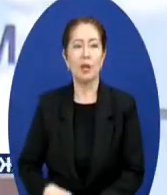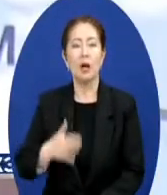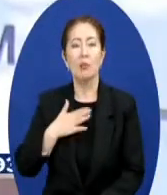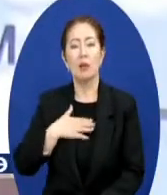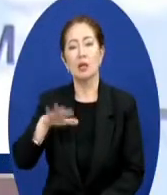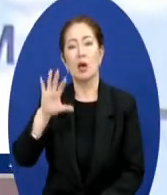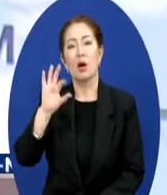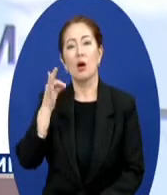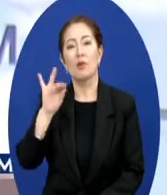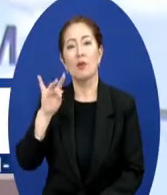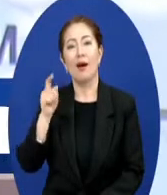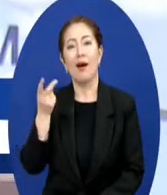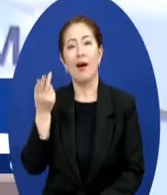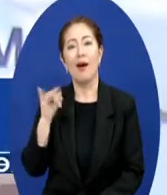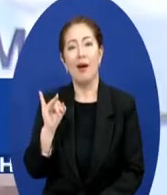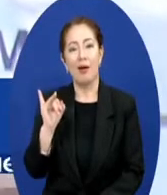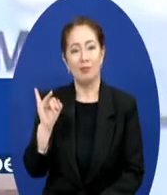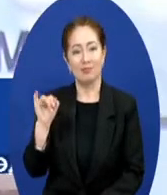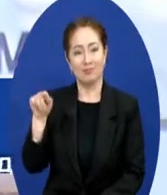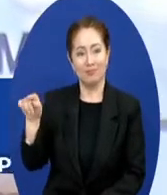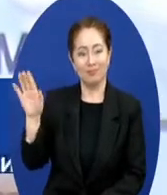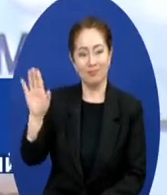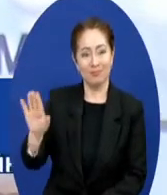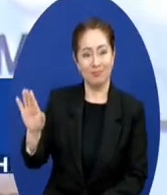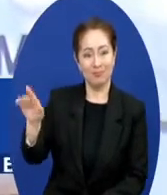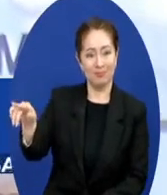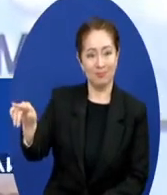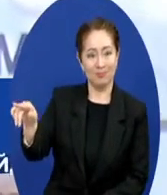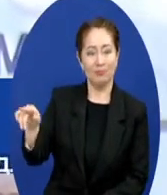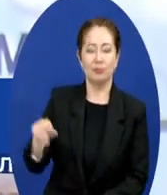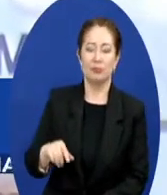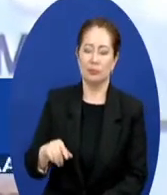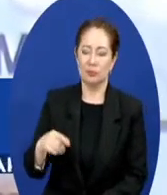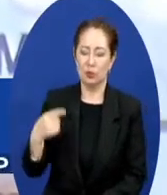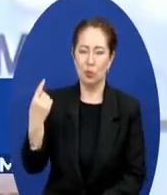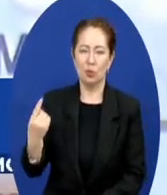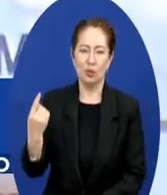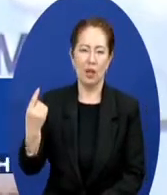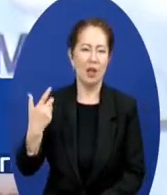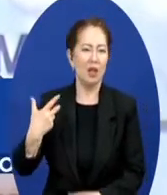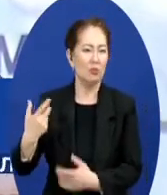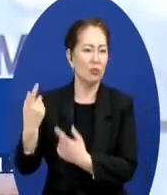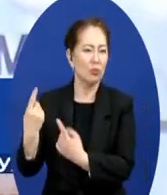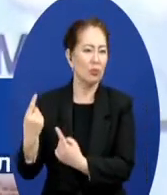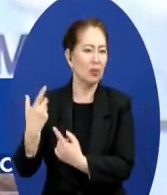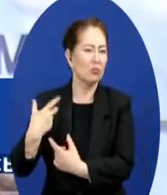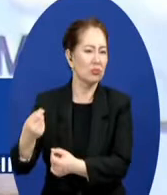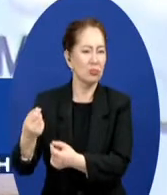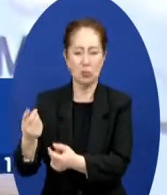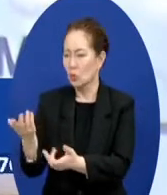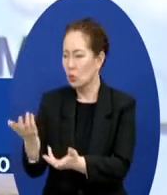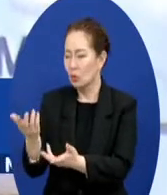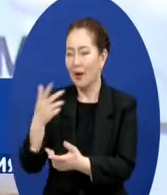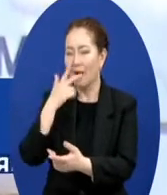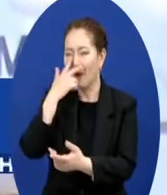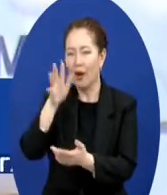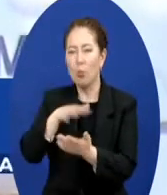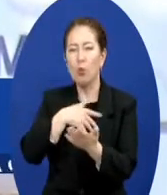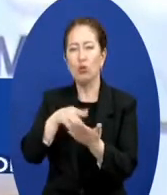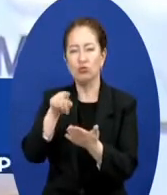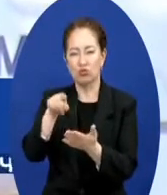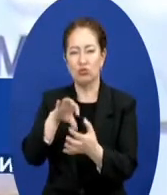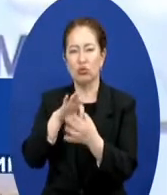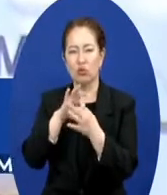Манай өрнгөчүүдийн нэг одоо хүсэн хүлээдэг төв засгаасаа шаарддаг асуудал бол энэ агааны